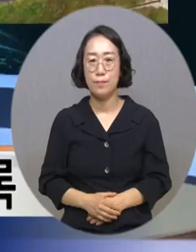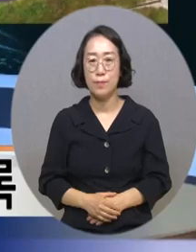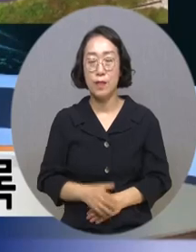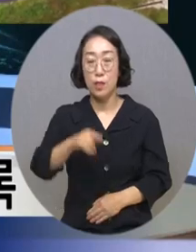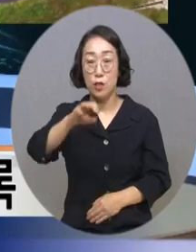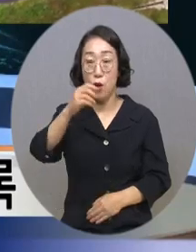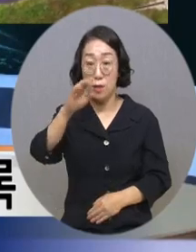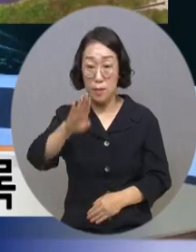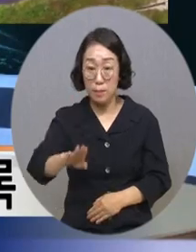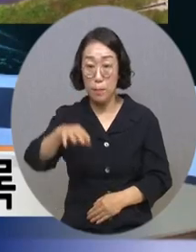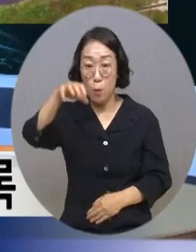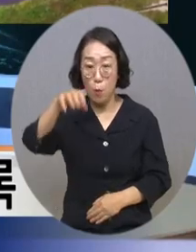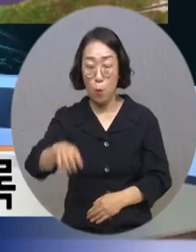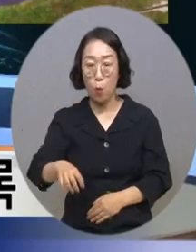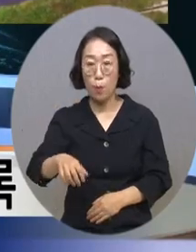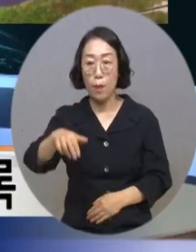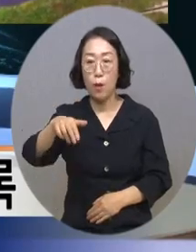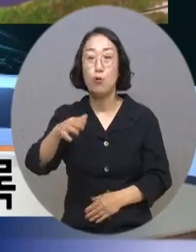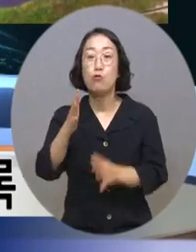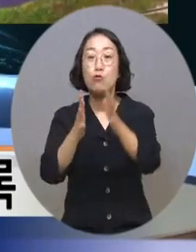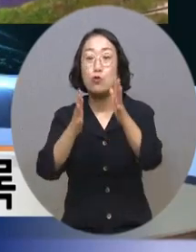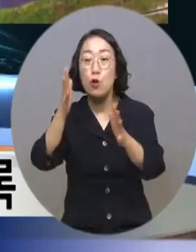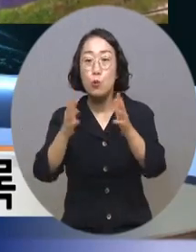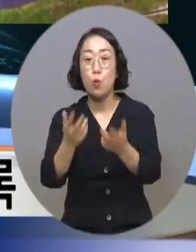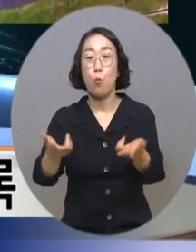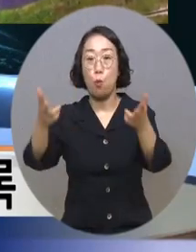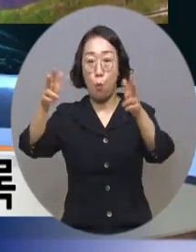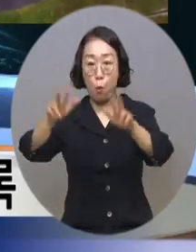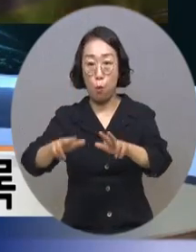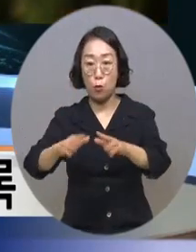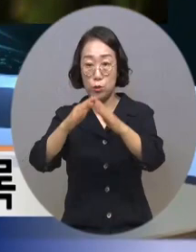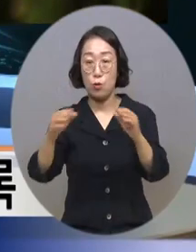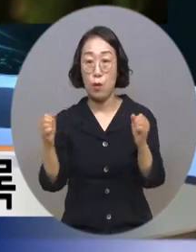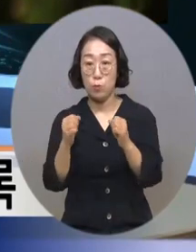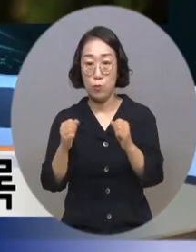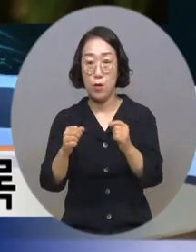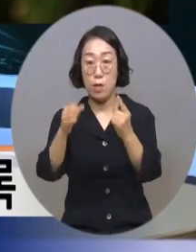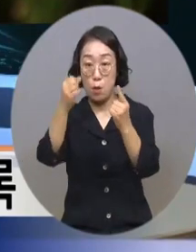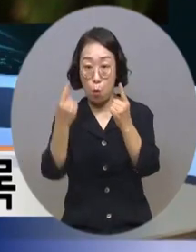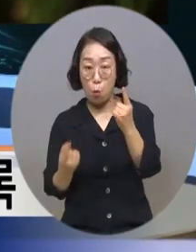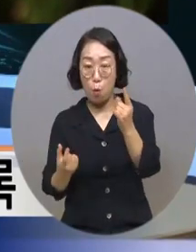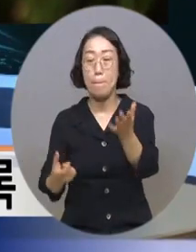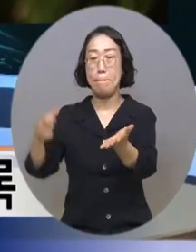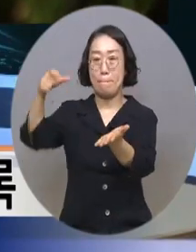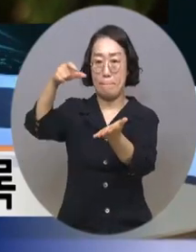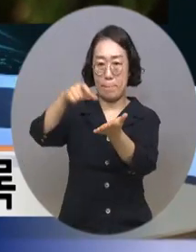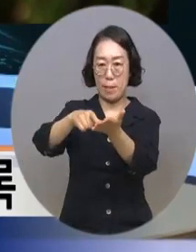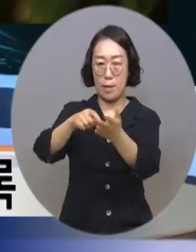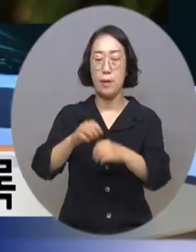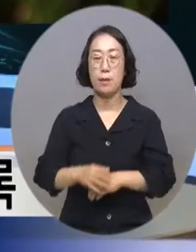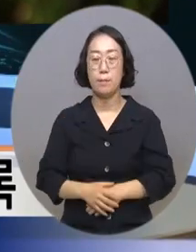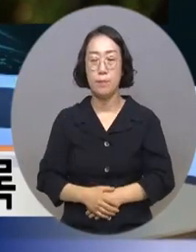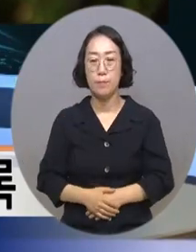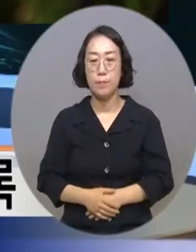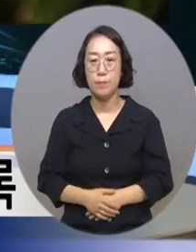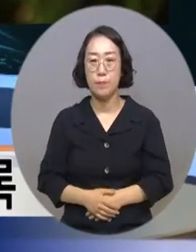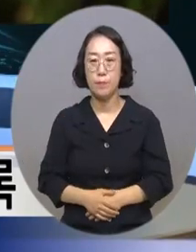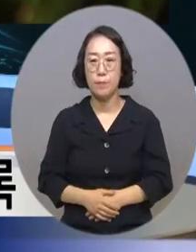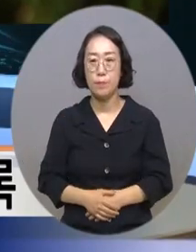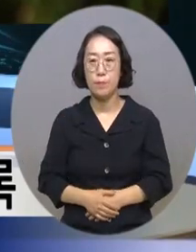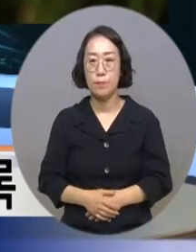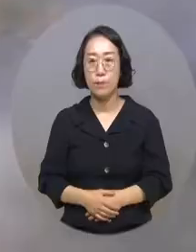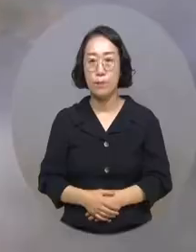경읍시에 위치한 구절초 테마공원이 전라북도 제1호 지방정원으로 등록됐습니다. 보도에 장유진